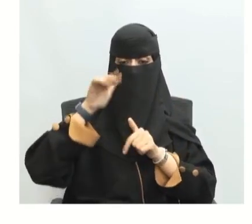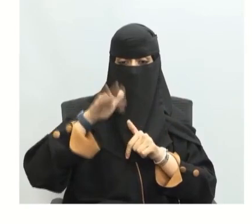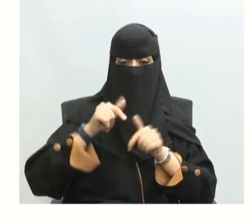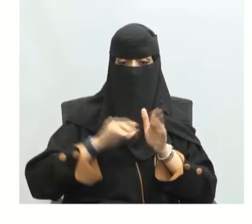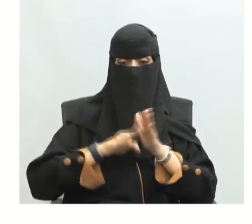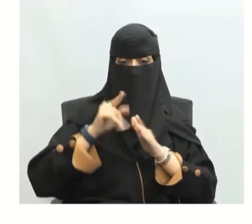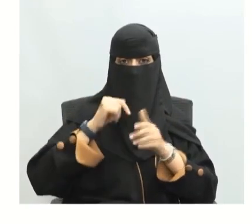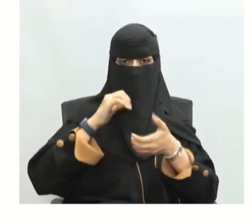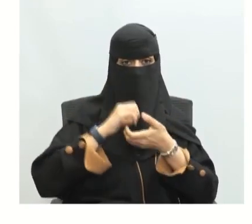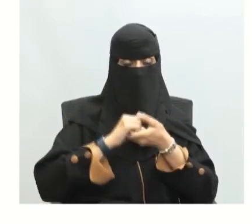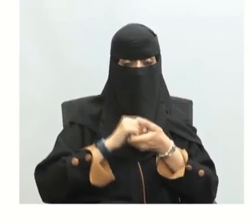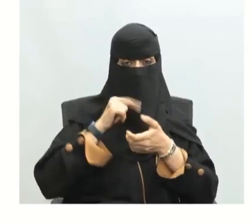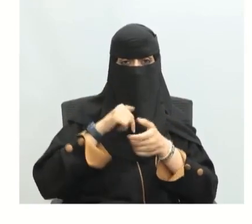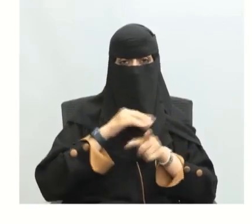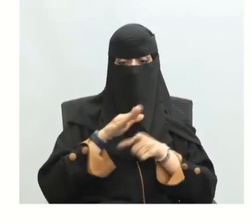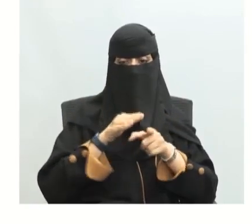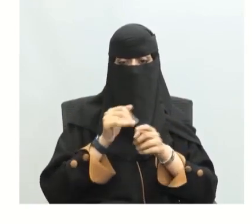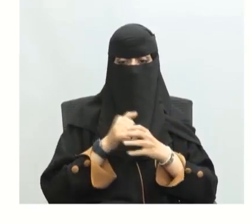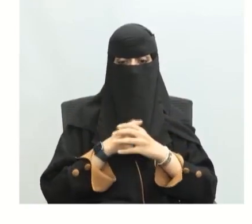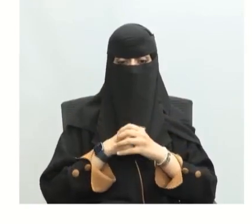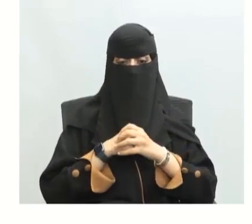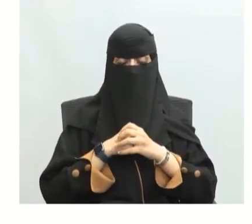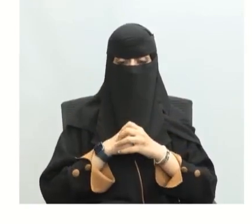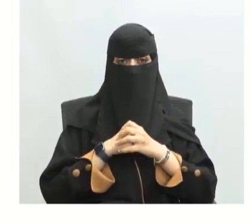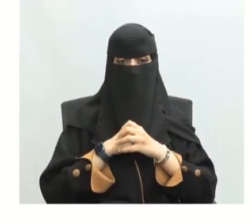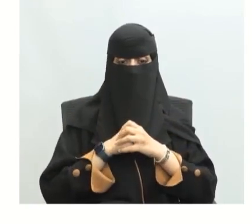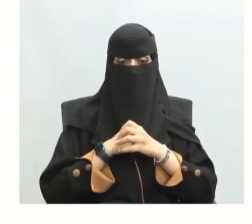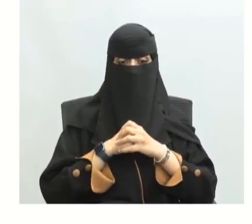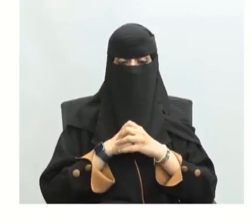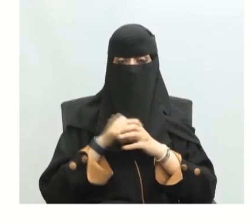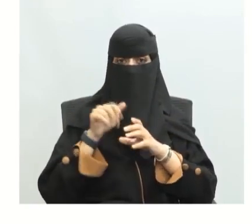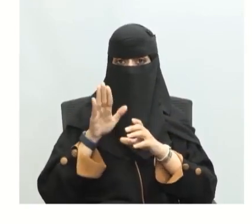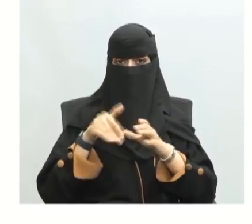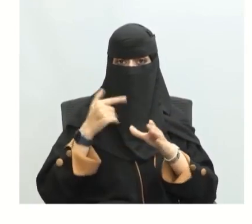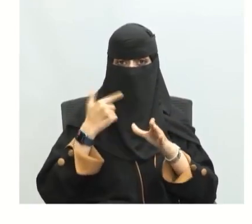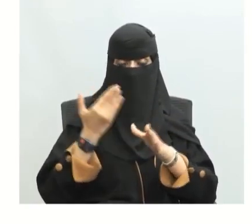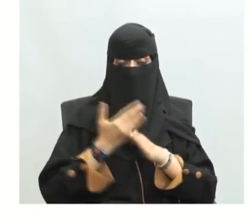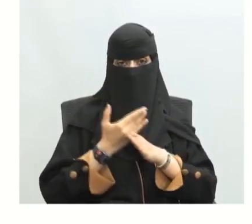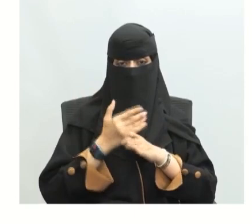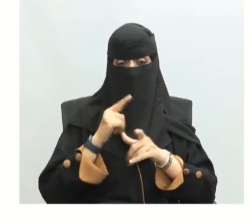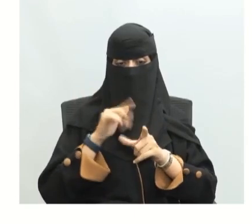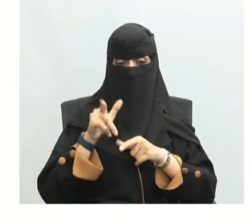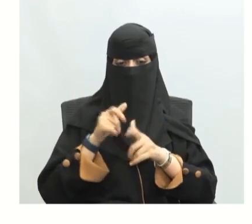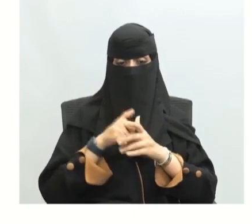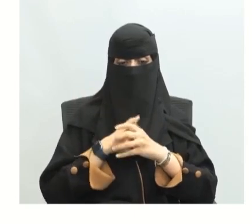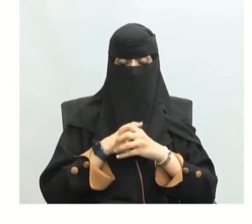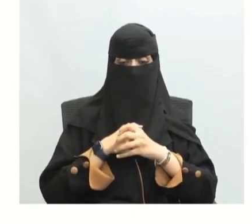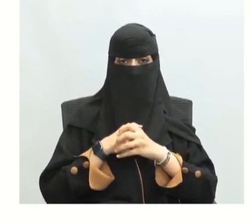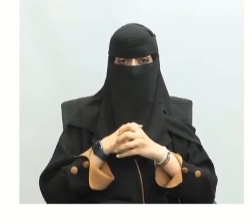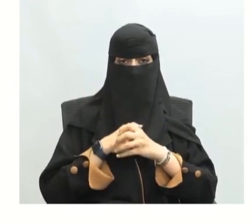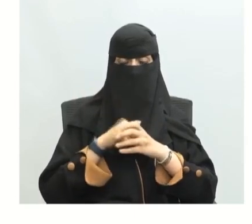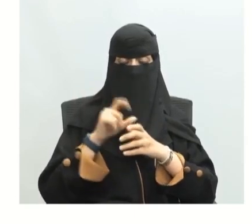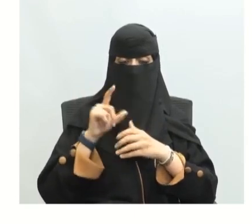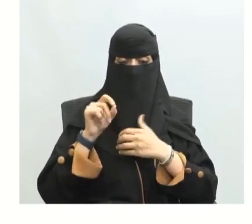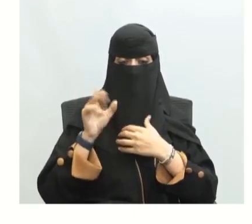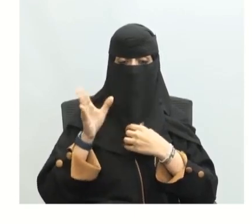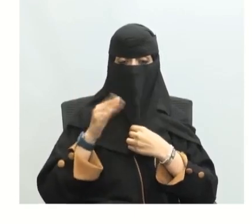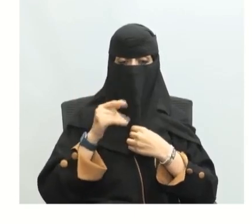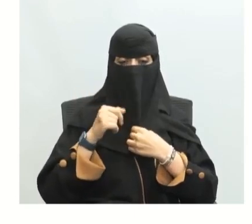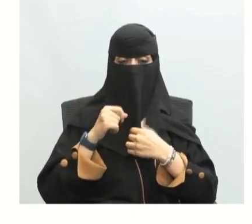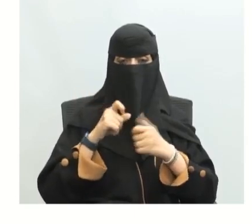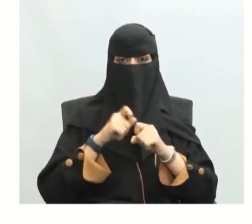يتم تعزيز التلاحم الوطني ايضا من اسباب اهميه الحوار الوطني احسنتم